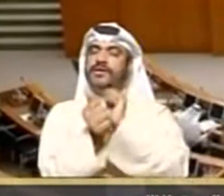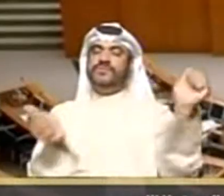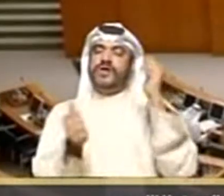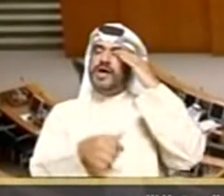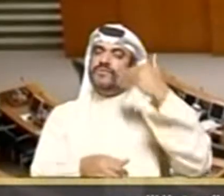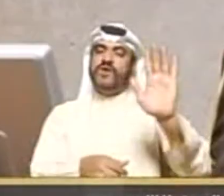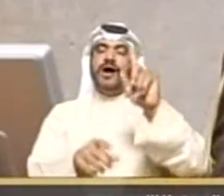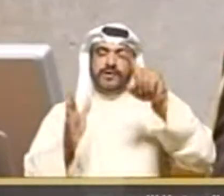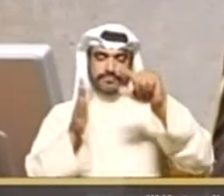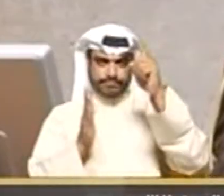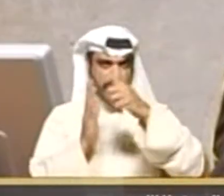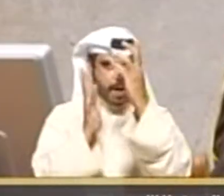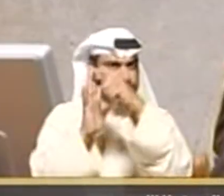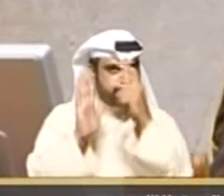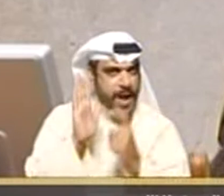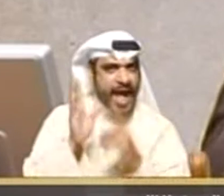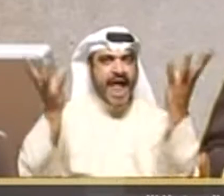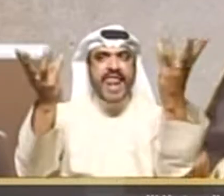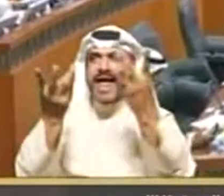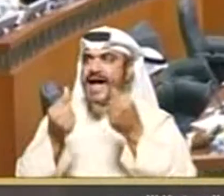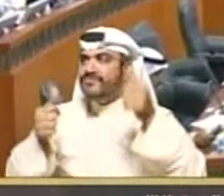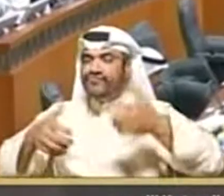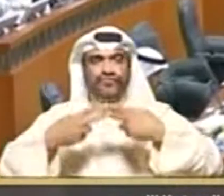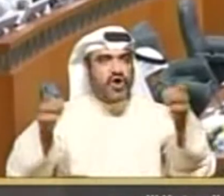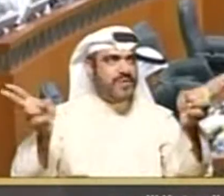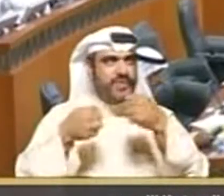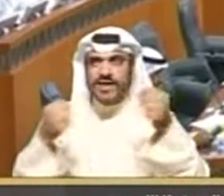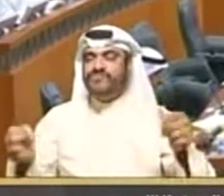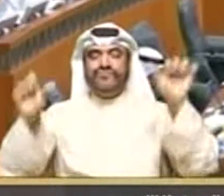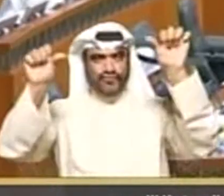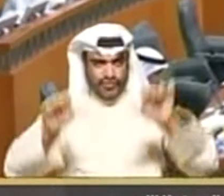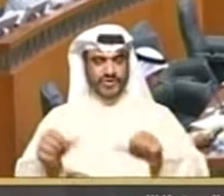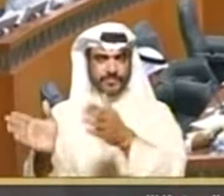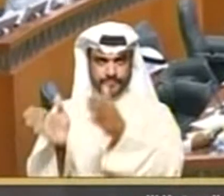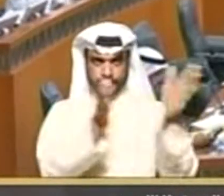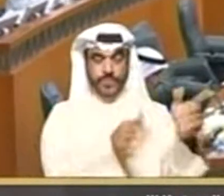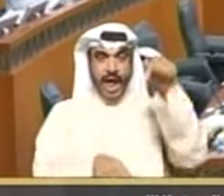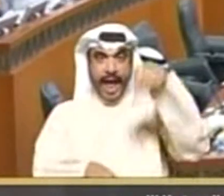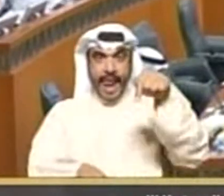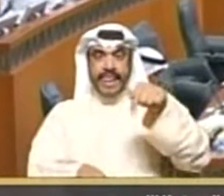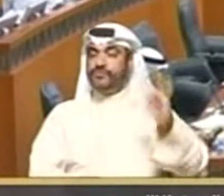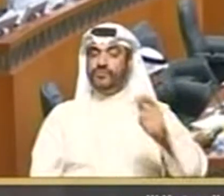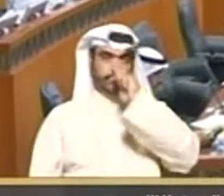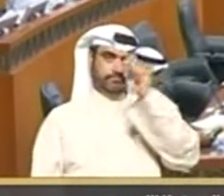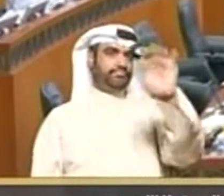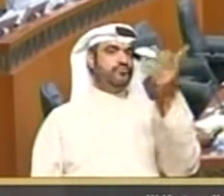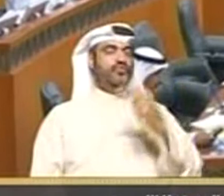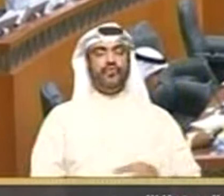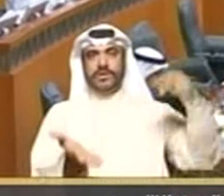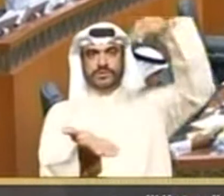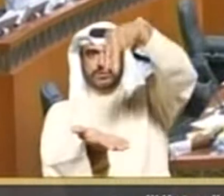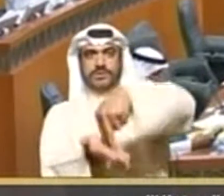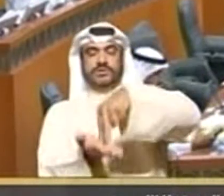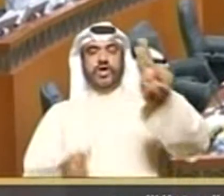استجواب مقدم لسمو رئيس مجلس الوزراء من قبل 3 نواب وهم النائب الدكتور وليد الطبطبائي والنائب مرزوق الخليفة